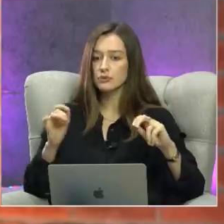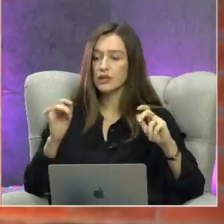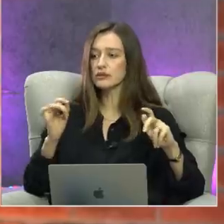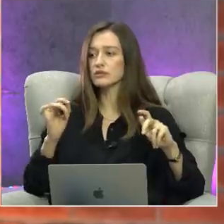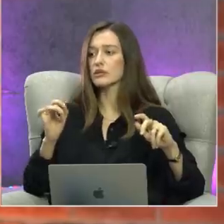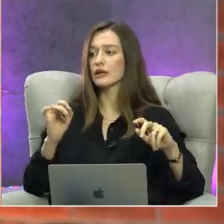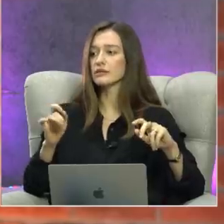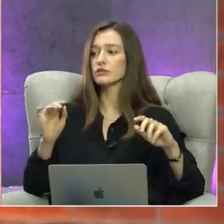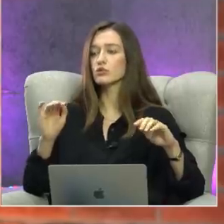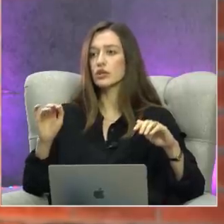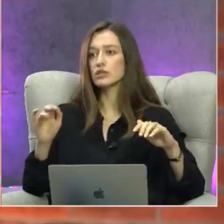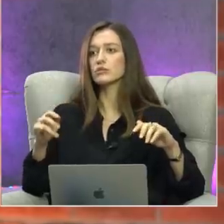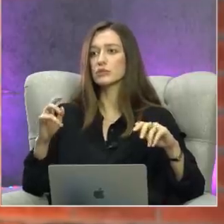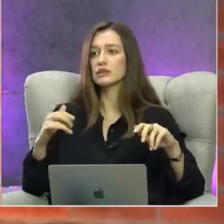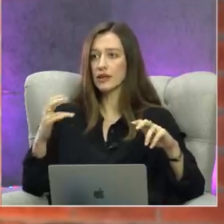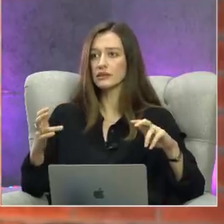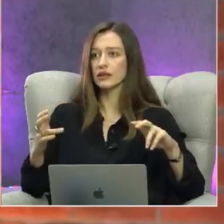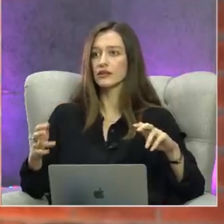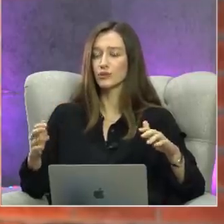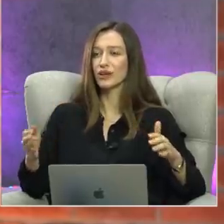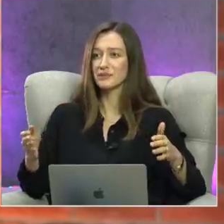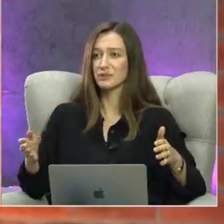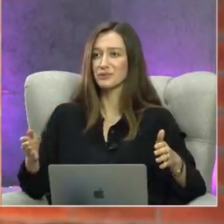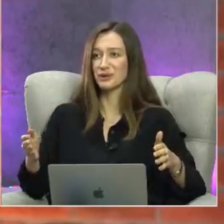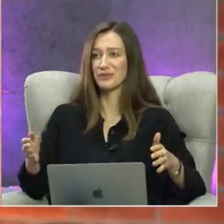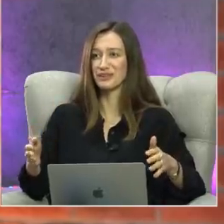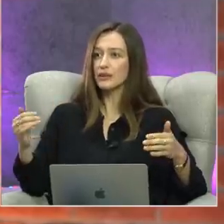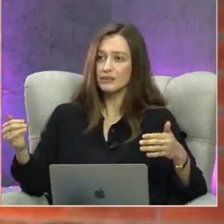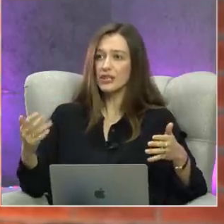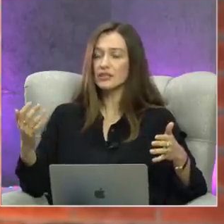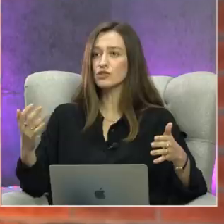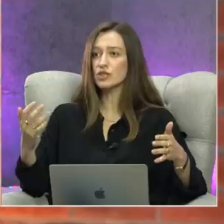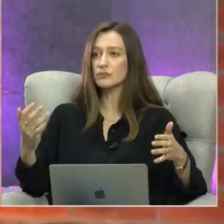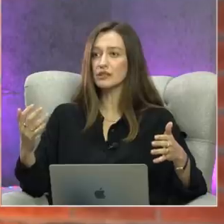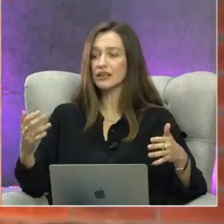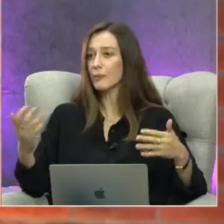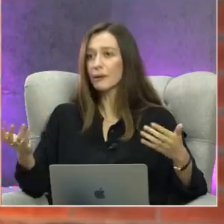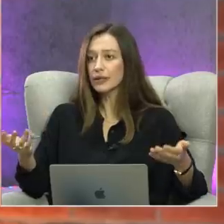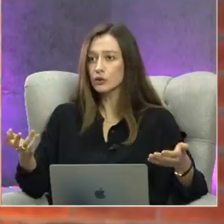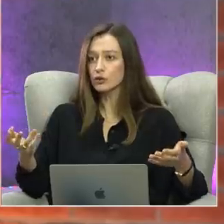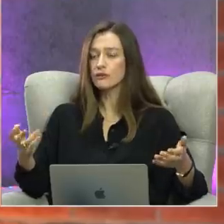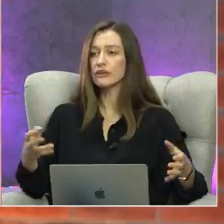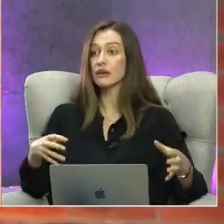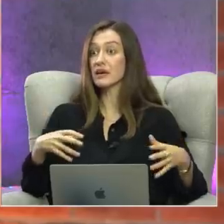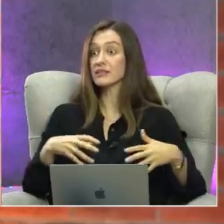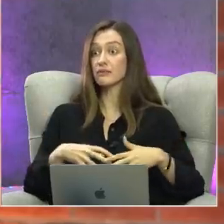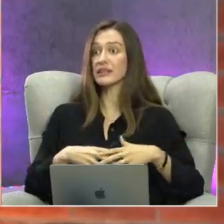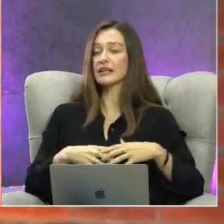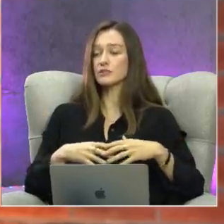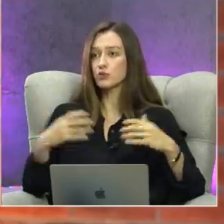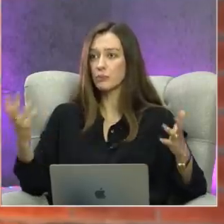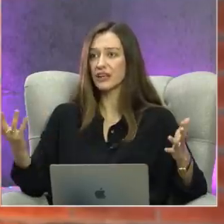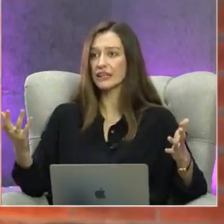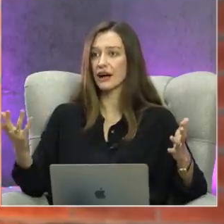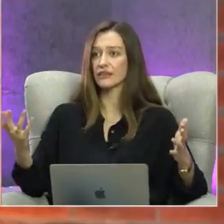Çünkü bir anı geldi. Küçük yaşlarımda bir yılanla münasebetim oluyor benim. Yanımdan sadece çekip giderken ben bakıyorum ve ama etrafındaki